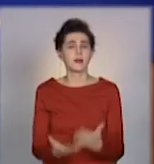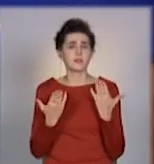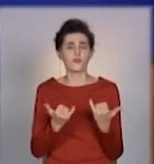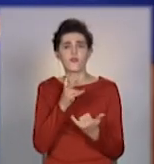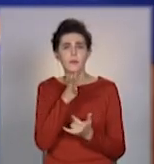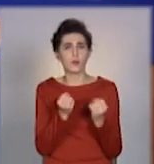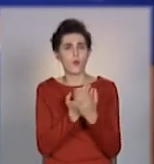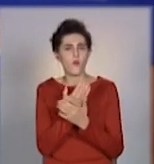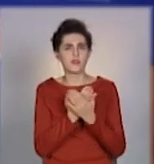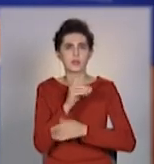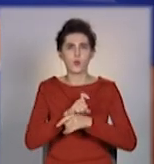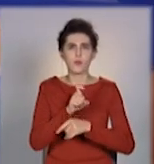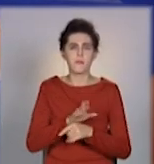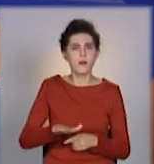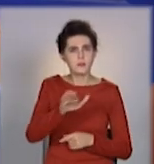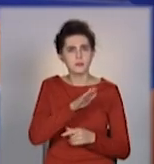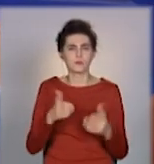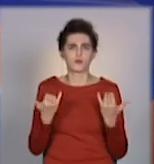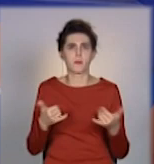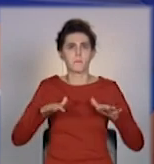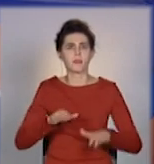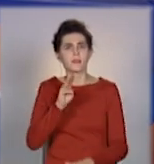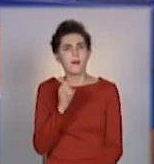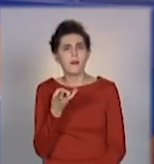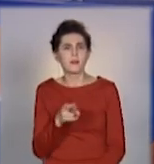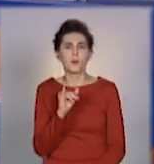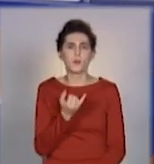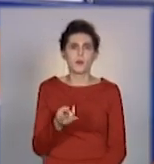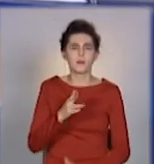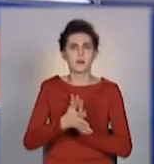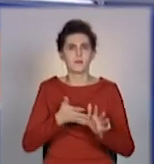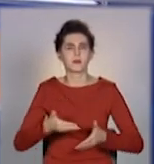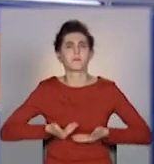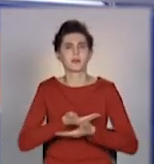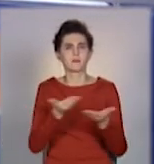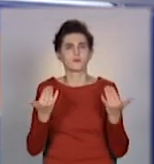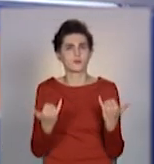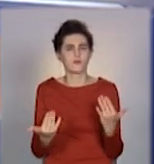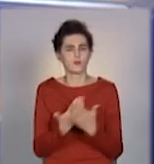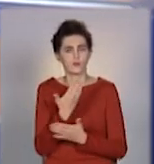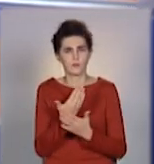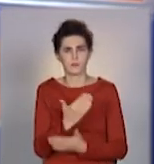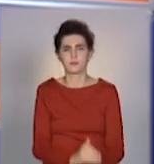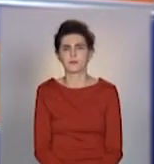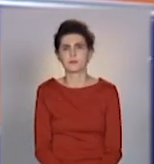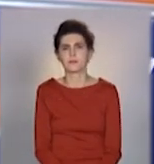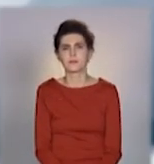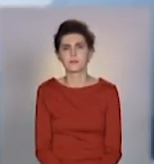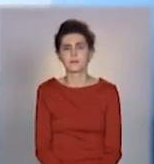Время новостей Донбасса. У студии Тетяна Писарева та Уляна Шумило з мовою жестів. Вітаємо вас сьогодні у випуску.